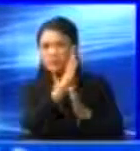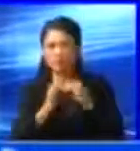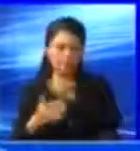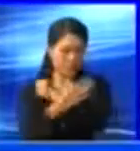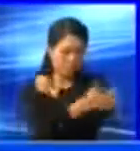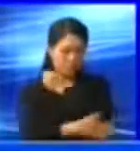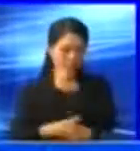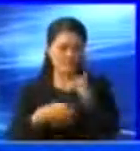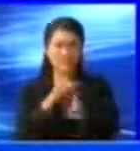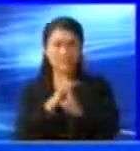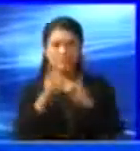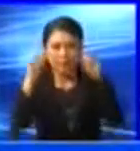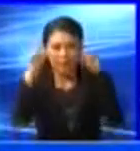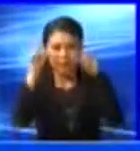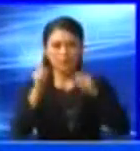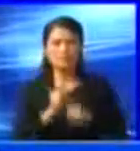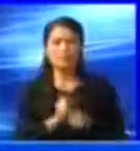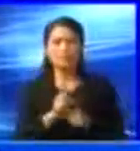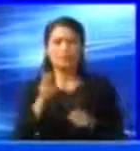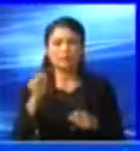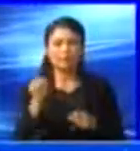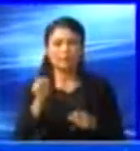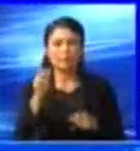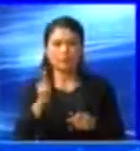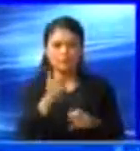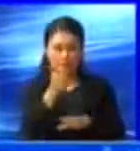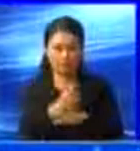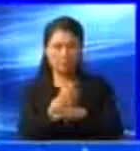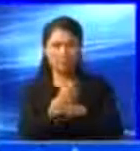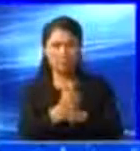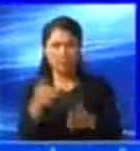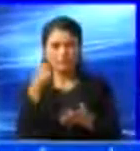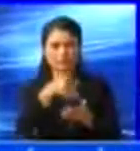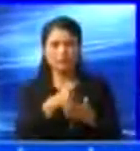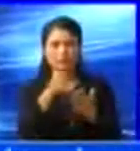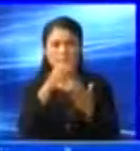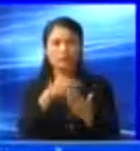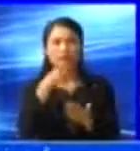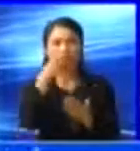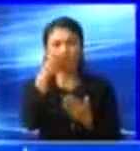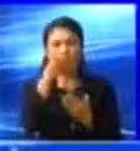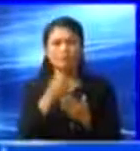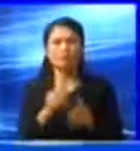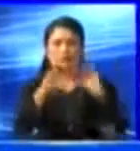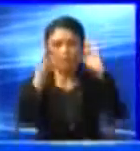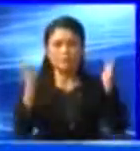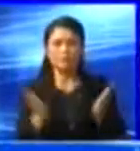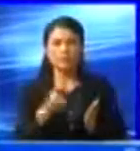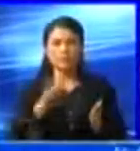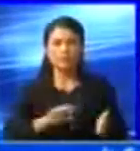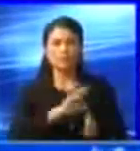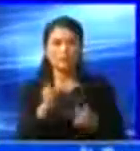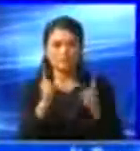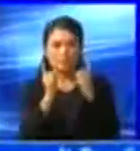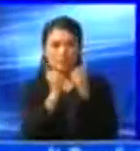ទបានអនុញ្ញាតឲ្យឯកឧត្តមហ្គេពីត្រូប៊ឺឌីណុននាយកនិងជាតំណាងកម្មវិធីស្បៀងអាហារពិភពលោកប្រចាំកម្ពុជាចូលជួបសំណែង